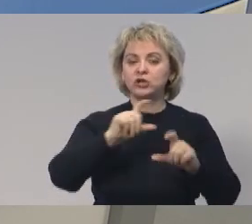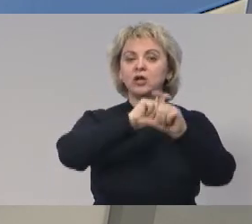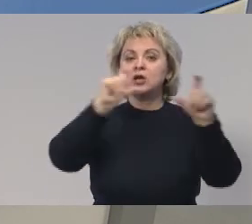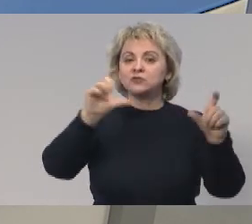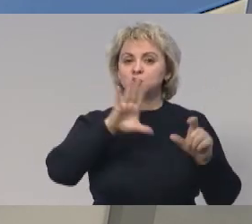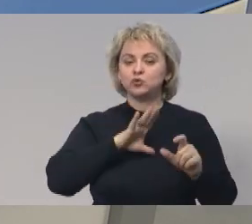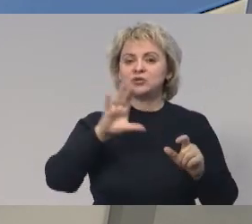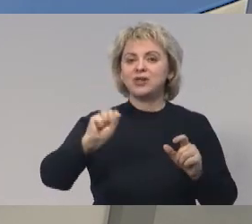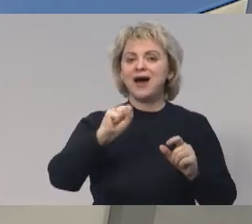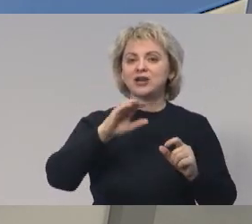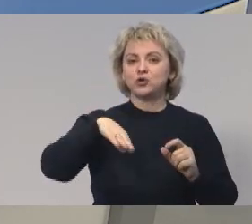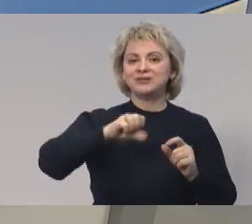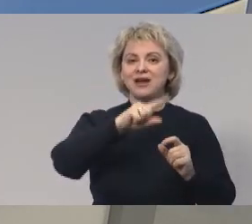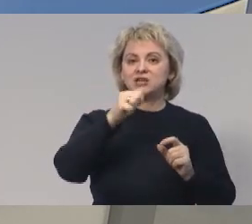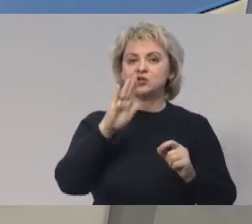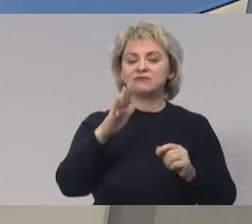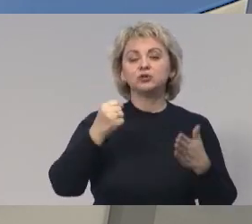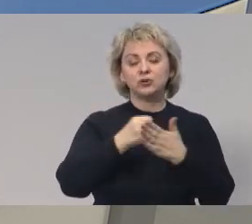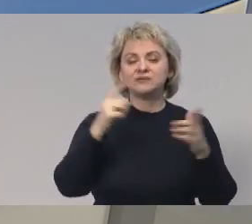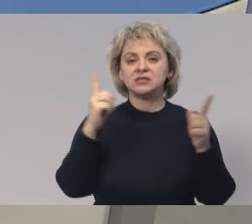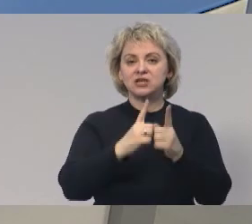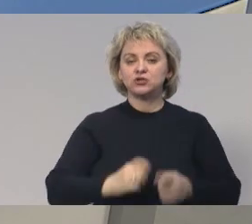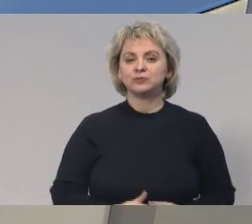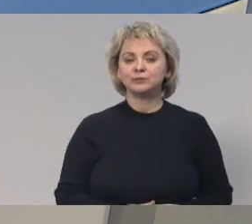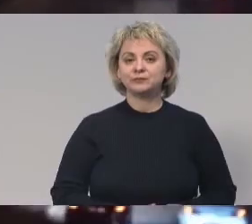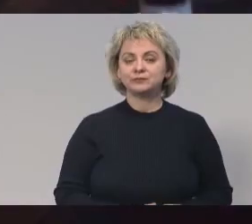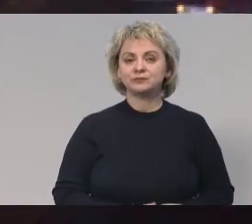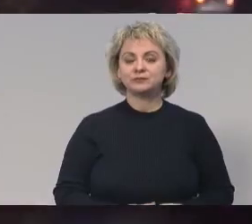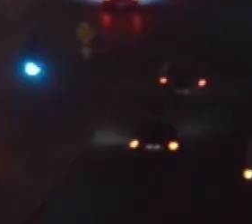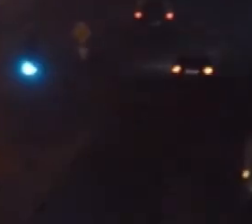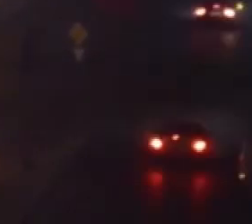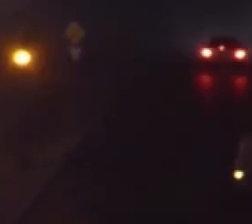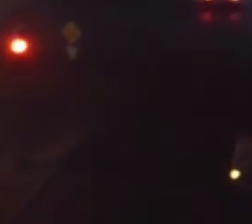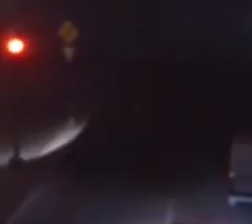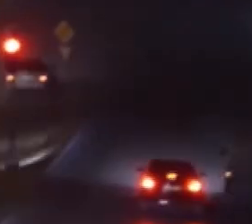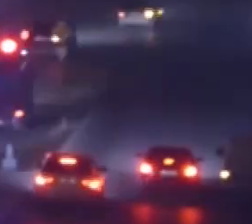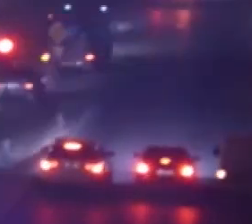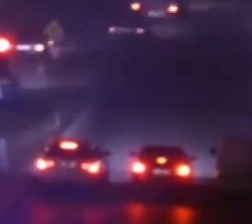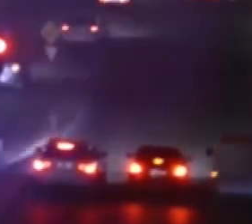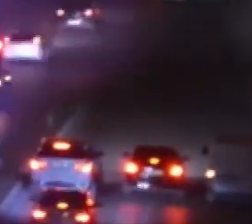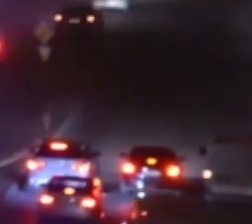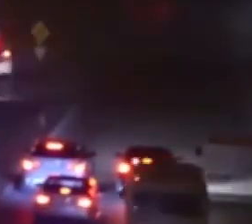don24.ru. В студии был Артем Тарасов. До встречи. We'll be right back. Спасибо.